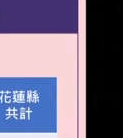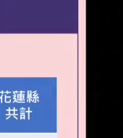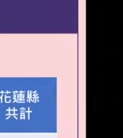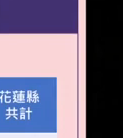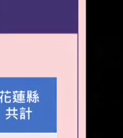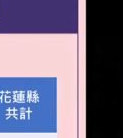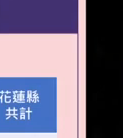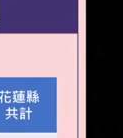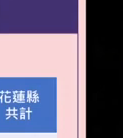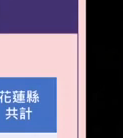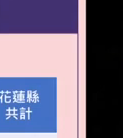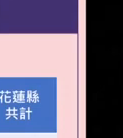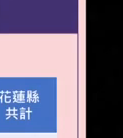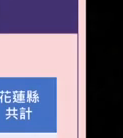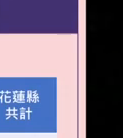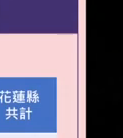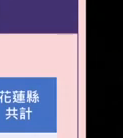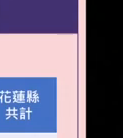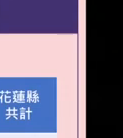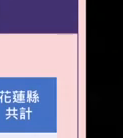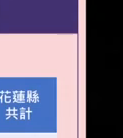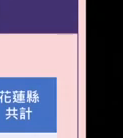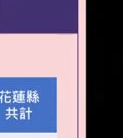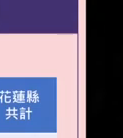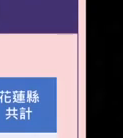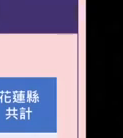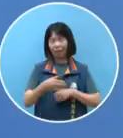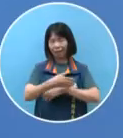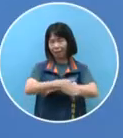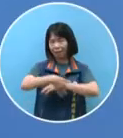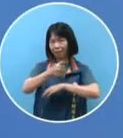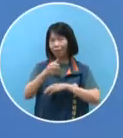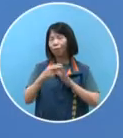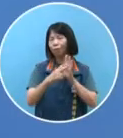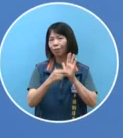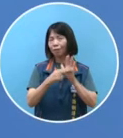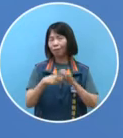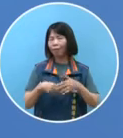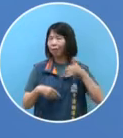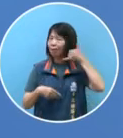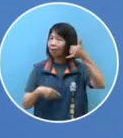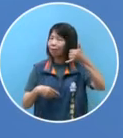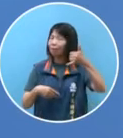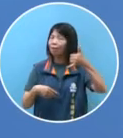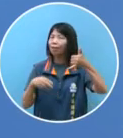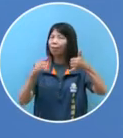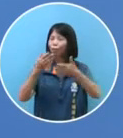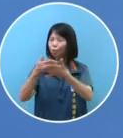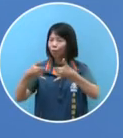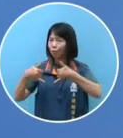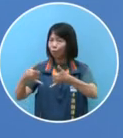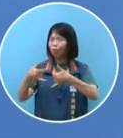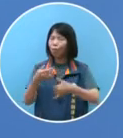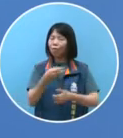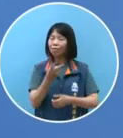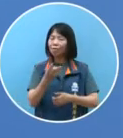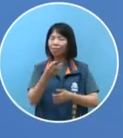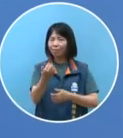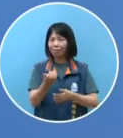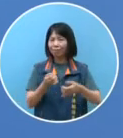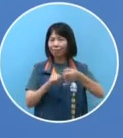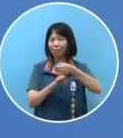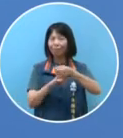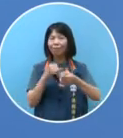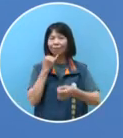家祥下午3点在卫生局召开了例行性的防疫记者会，那么也回应民众相